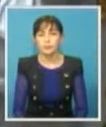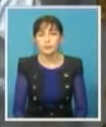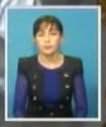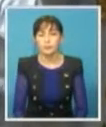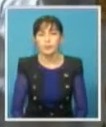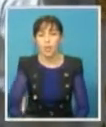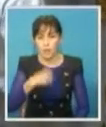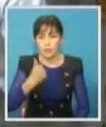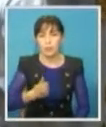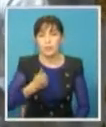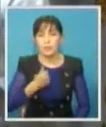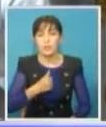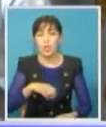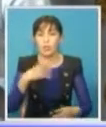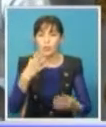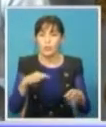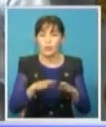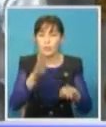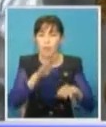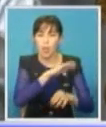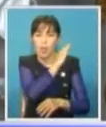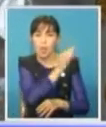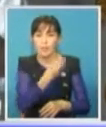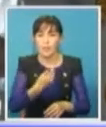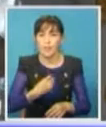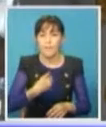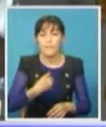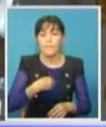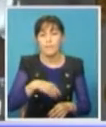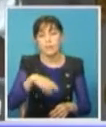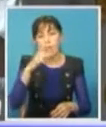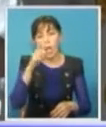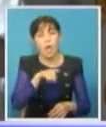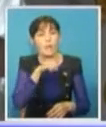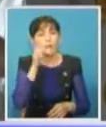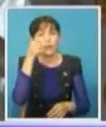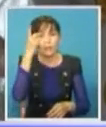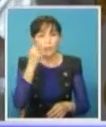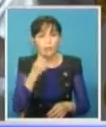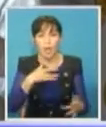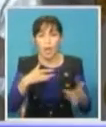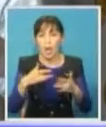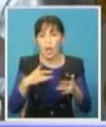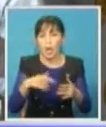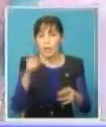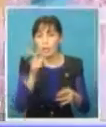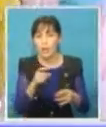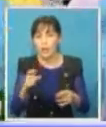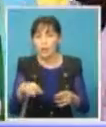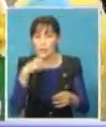Арыстандай айбатты, жолбарыстай қайратты, мен жастарға сенемін деп ақын ағаларымыз жырлаған